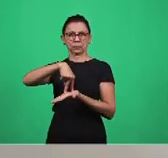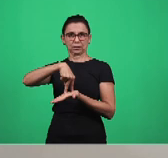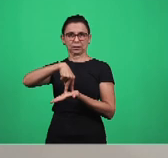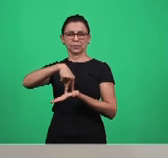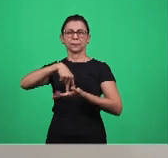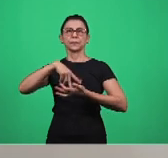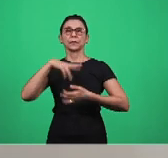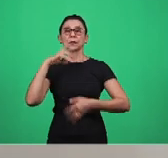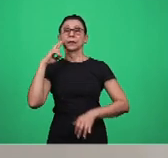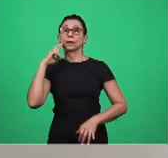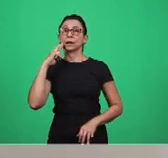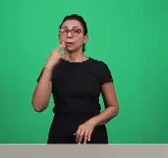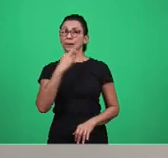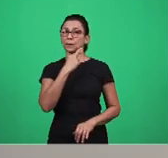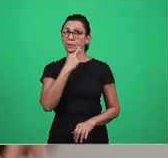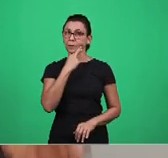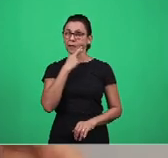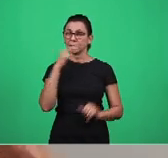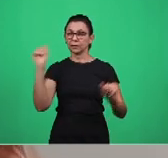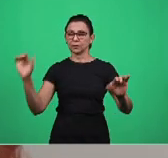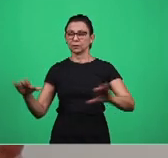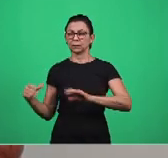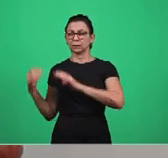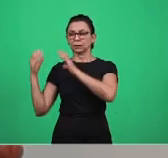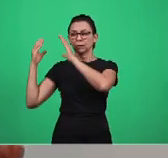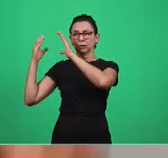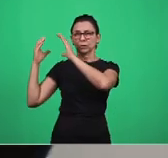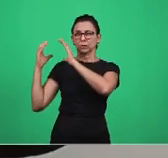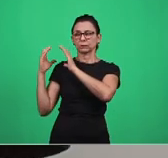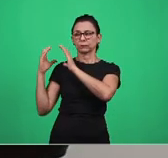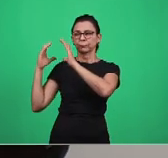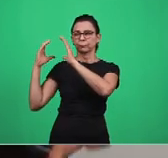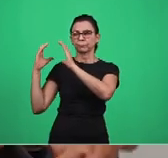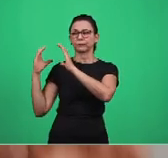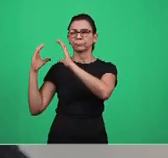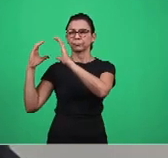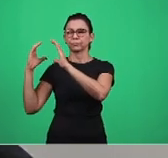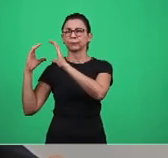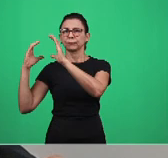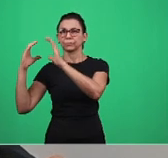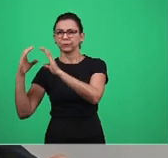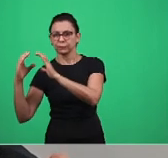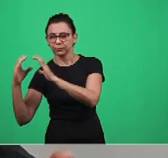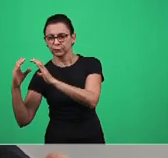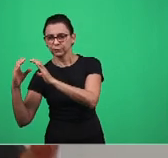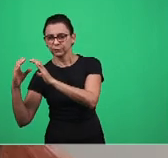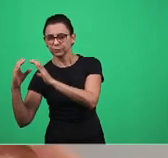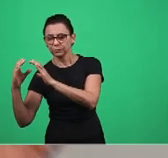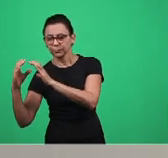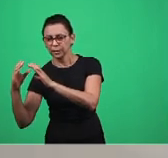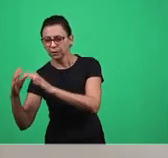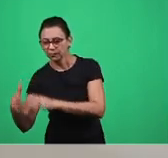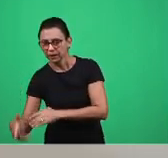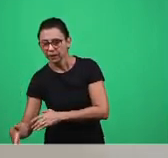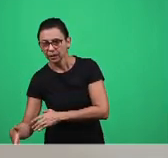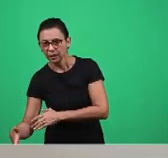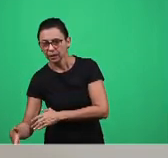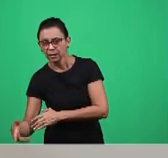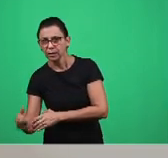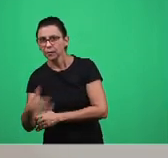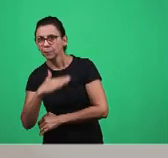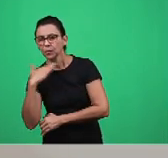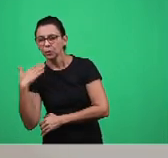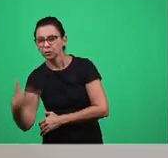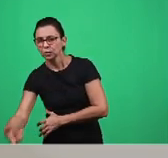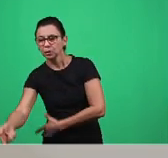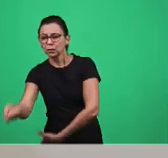la fontaine qui est Jésus, c'est mort, et elle apporte l'eau qui est la vie, et résurrection, et elle revient